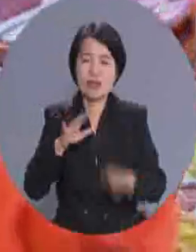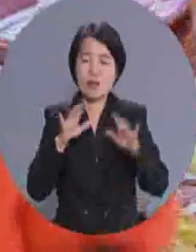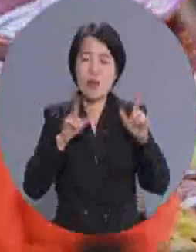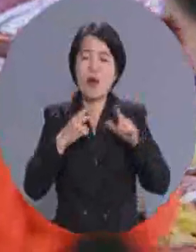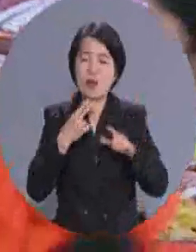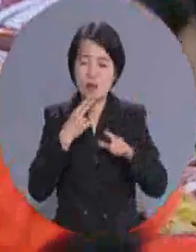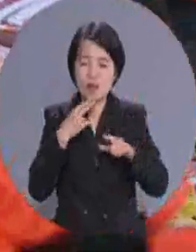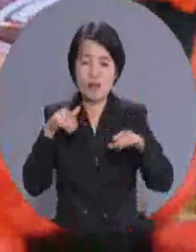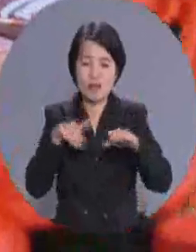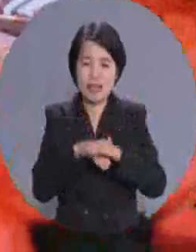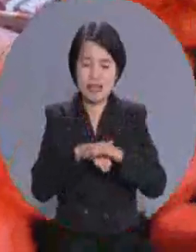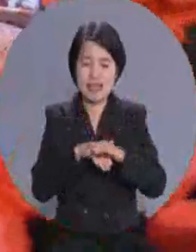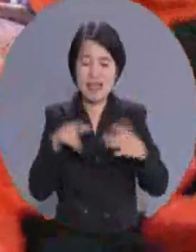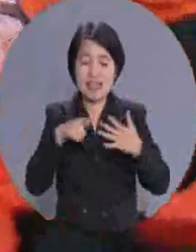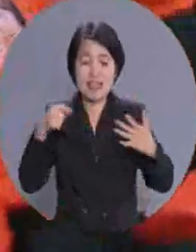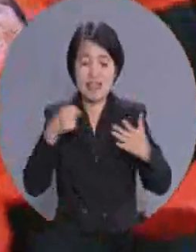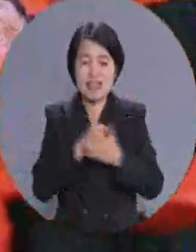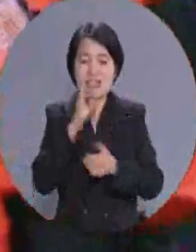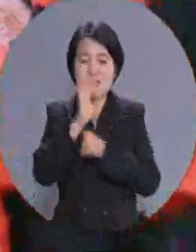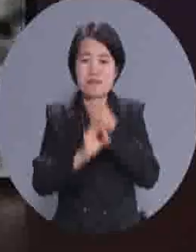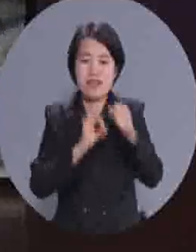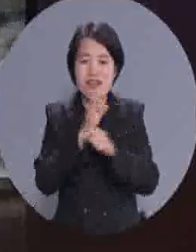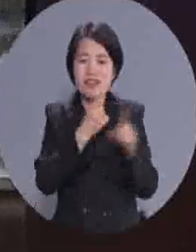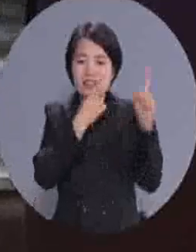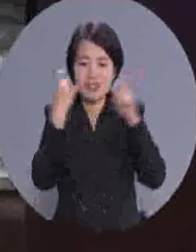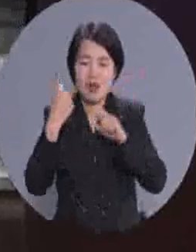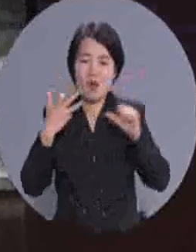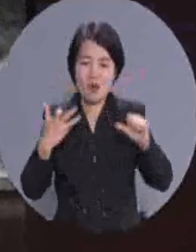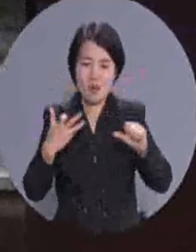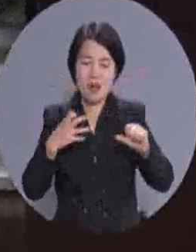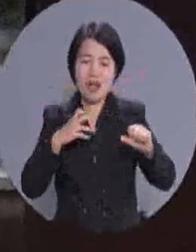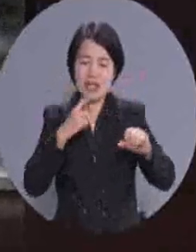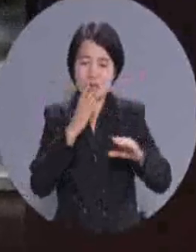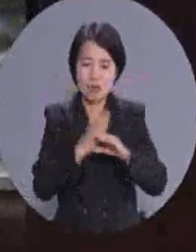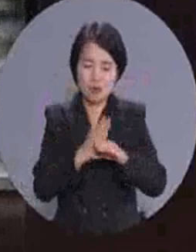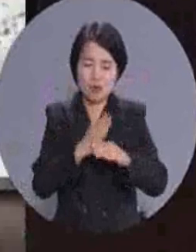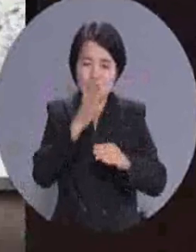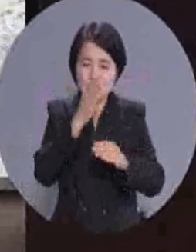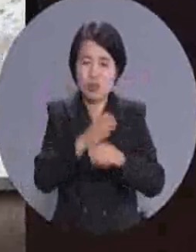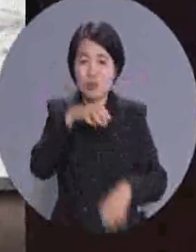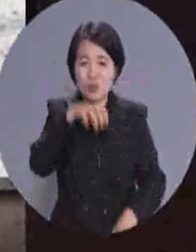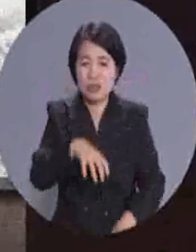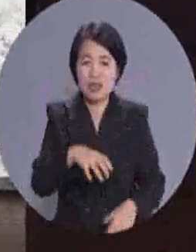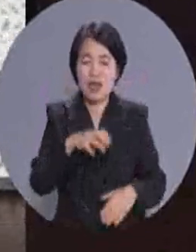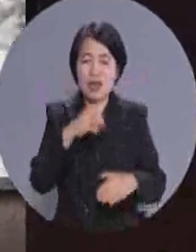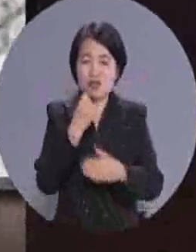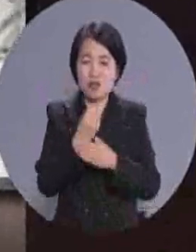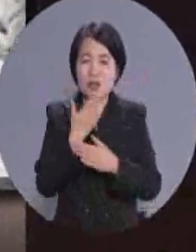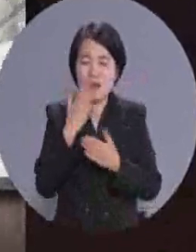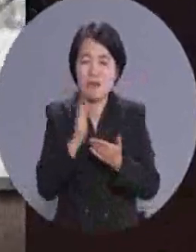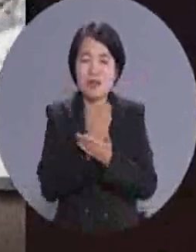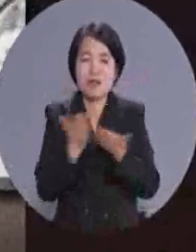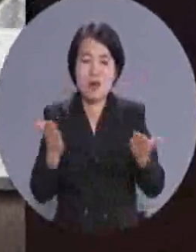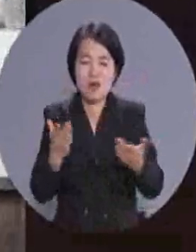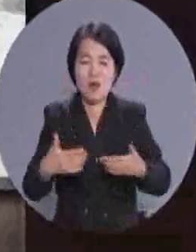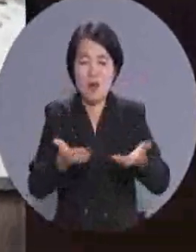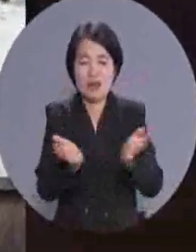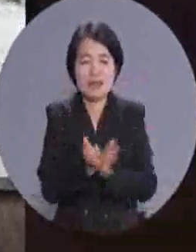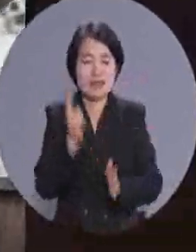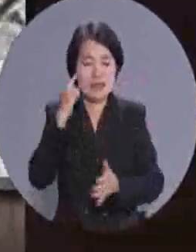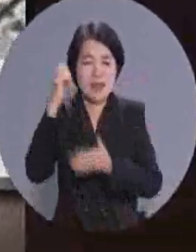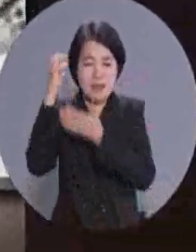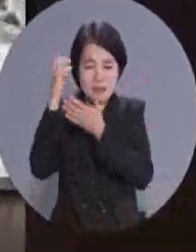무형문화유산으로 지정된 10주년을 기념하고 5.18 민주화운동 중심지에서 주먹밥을 나눠 먹었던 공동체